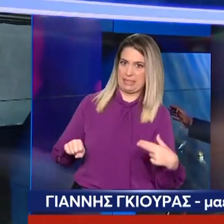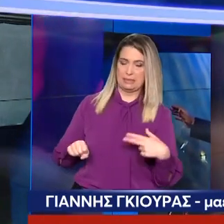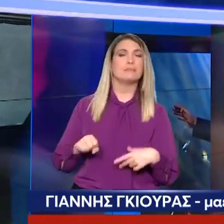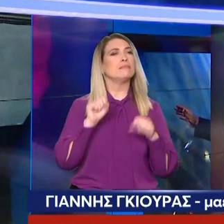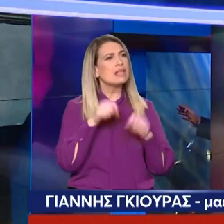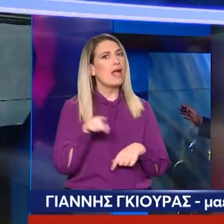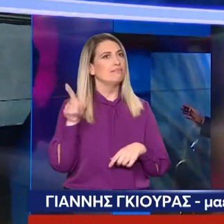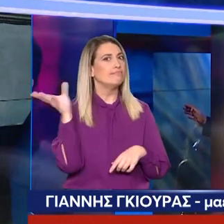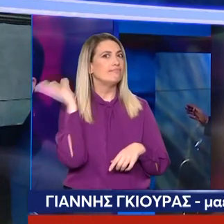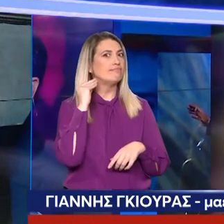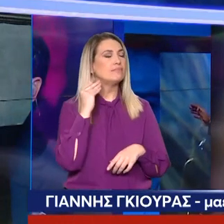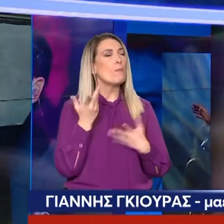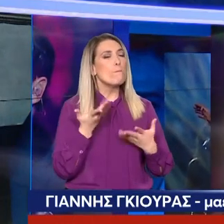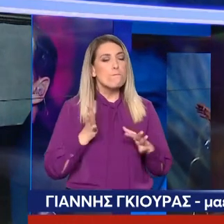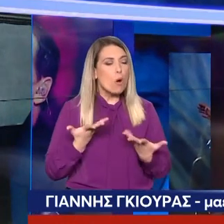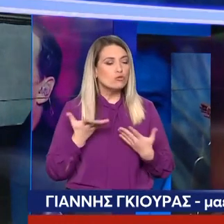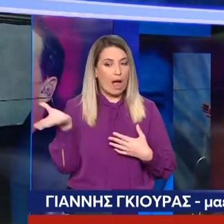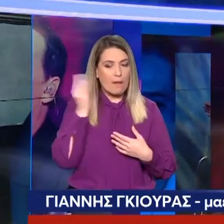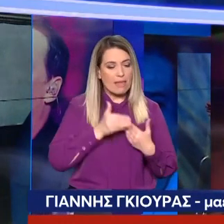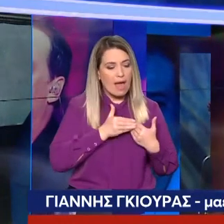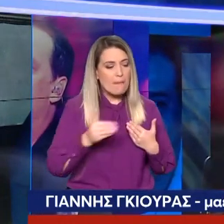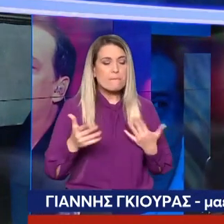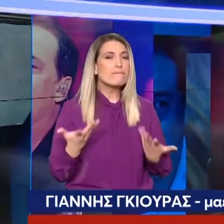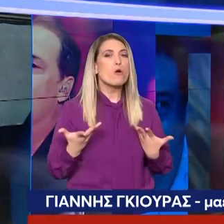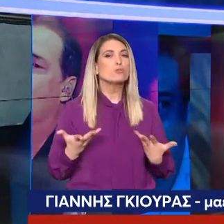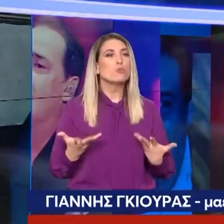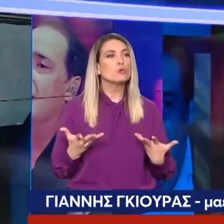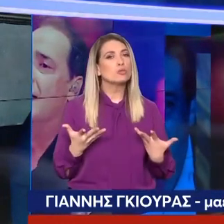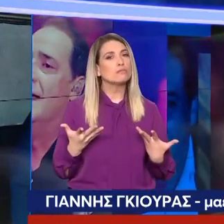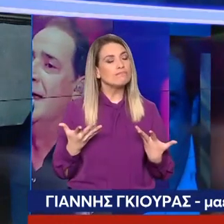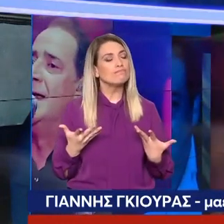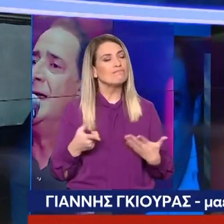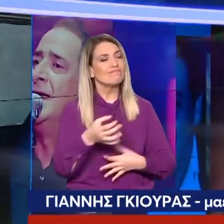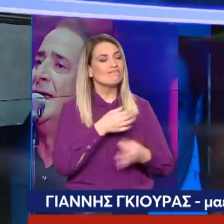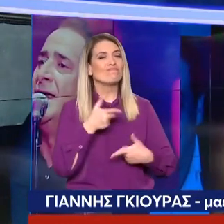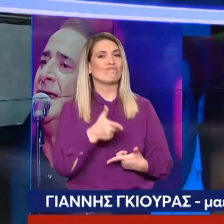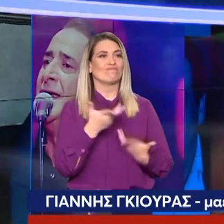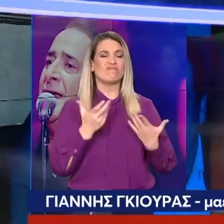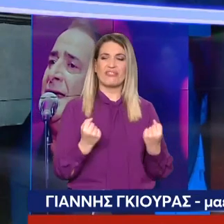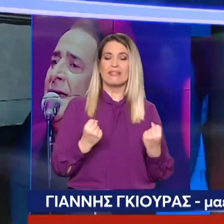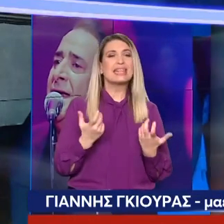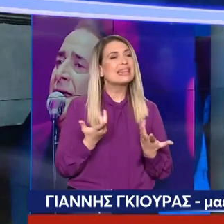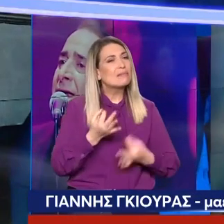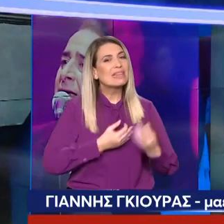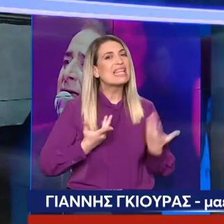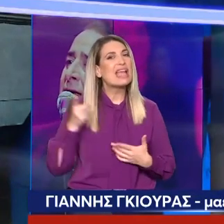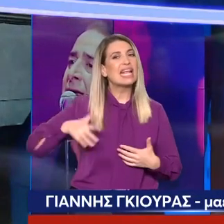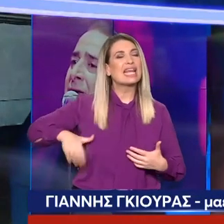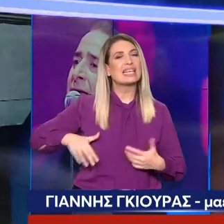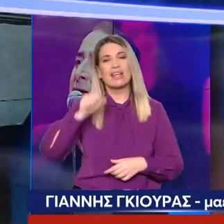υγείας του, αλλά το πώς το χειρίζεται δείχνει όλα αυτά που συζητάμε για τον Βασίλη Καρά. Τι έγινε λοιπόν τότε στην